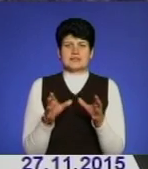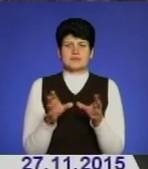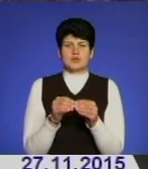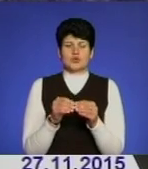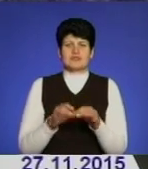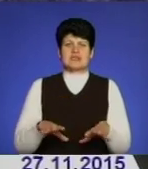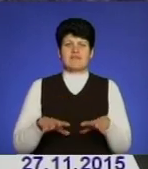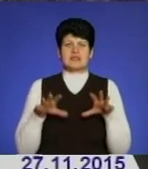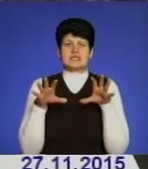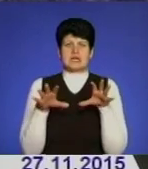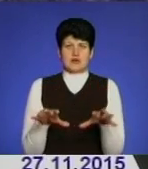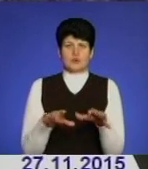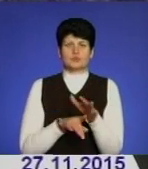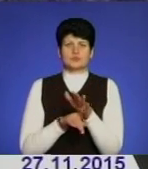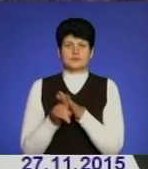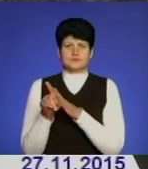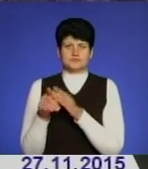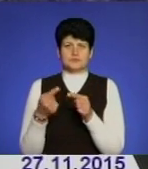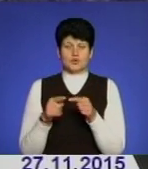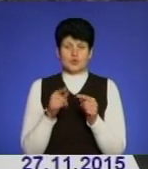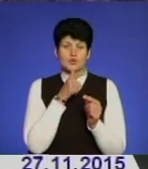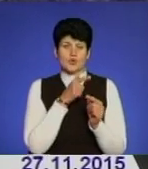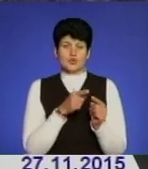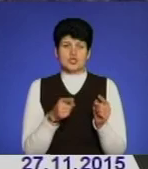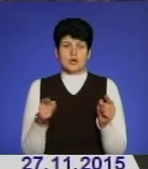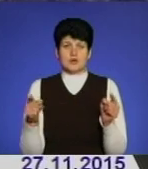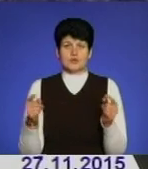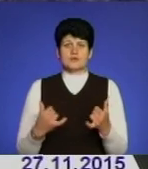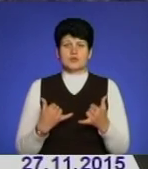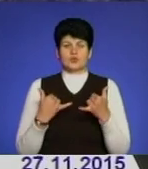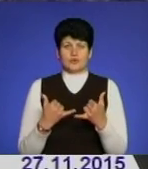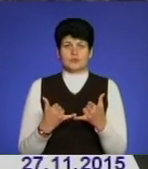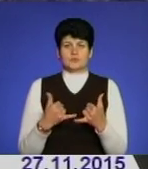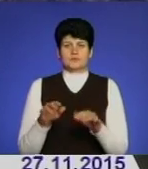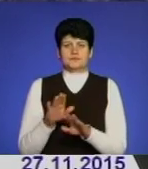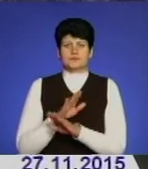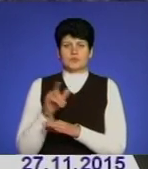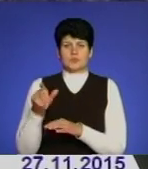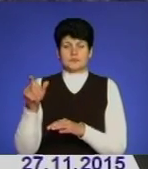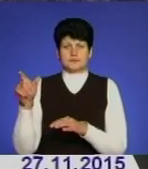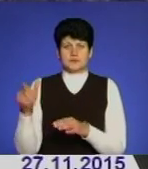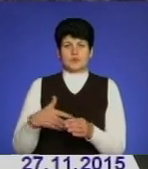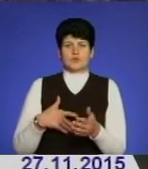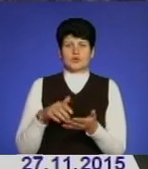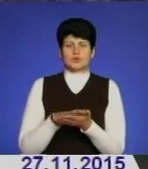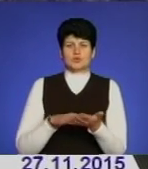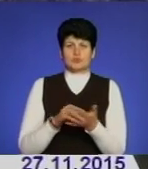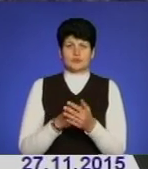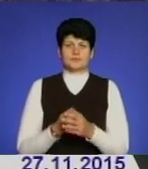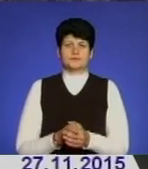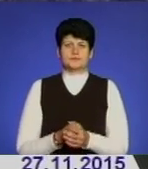Австралією сумівці започаткували. І з того часу ми вшановуємо жертв Голодомору таким способом акції сопричастя.